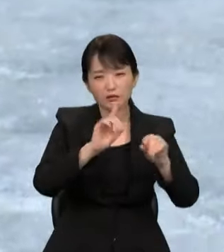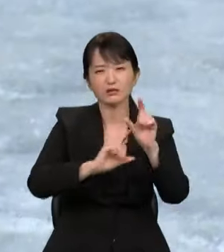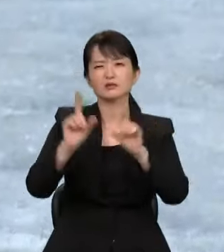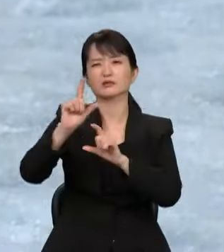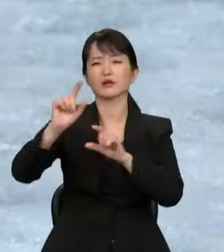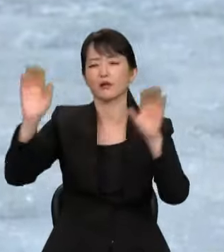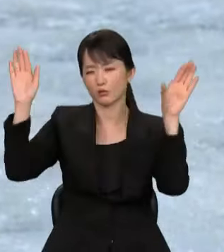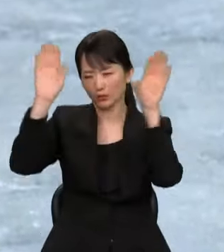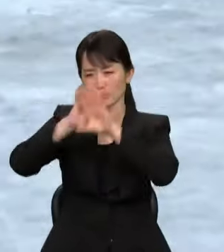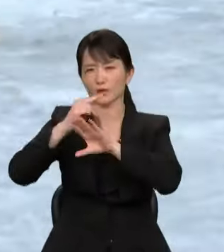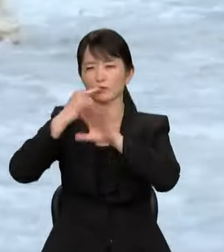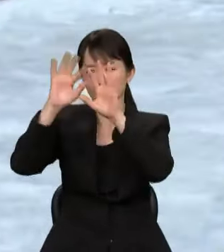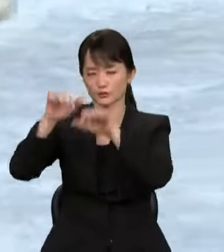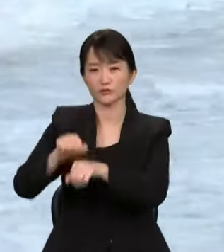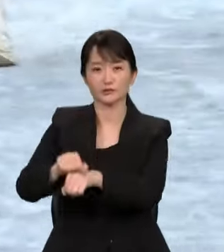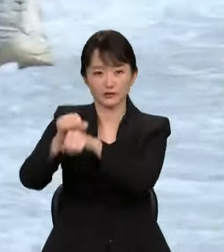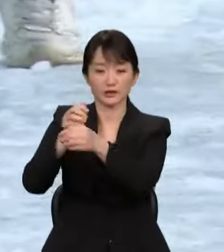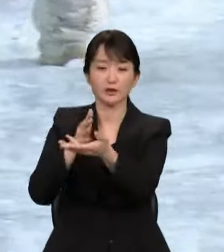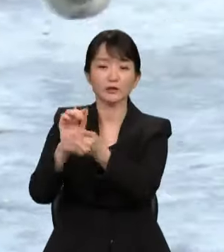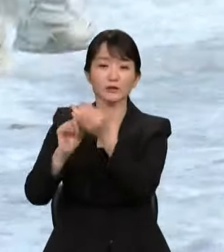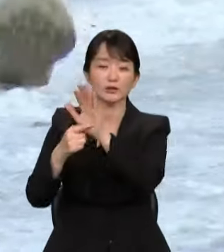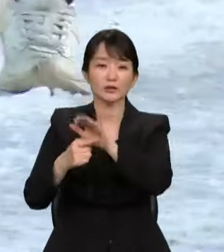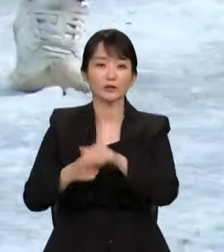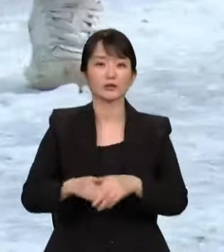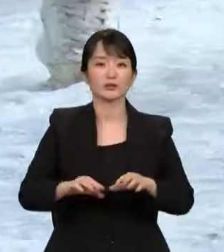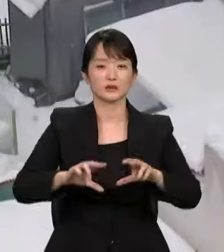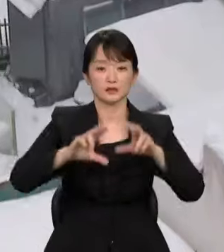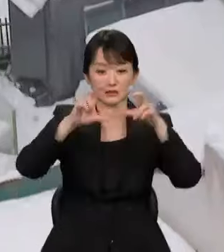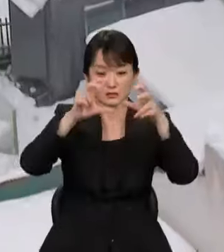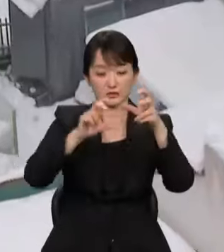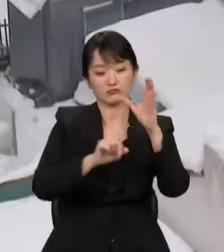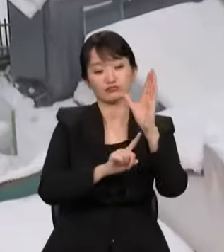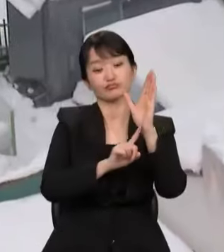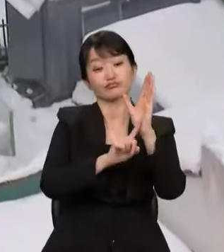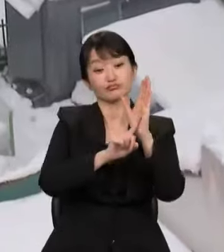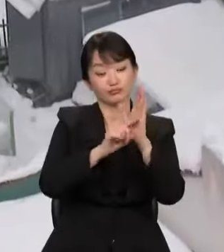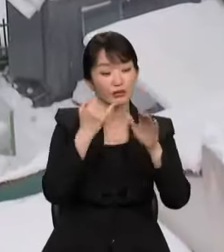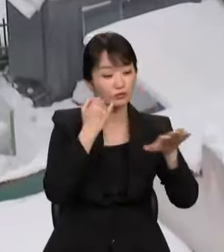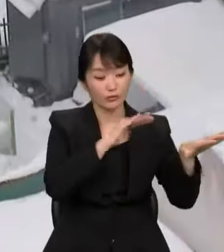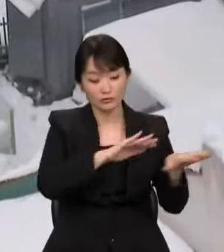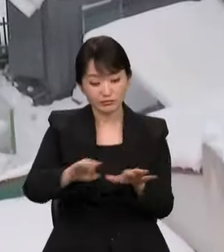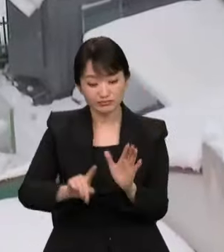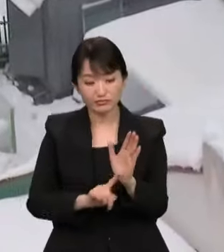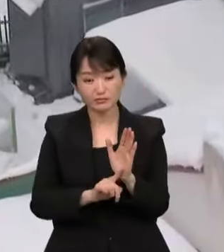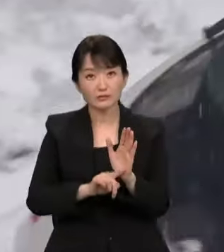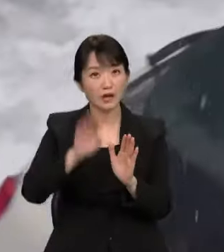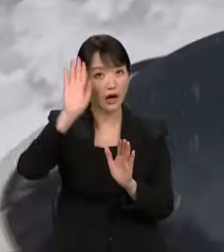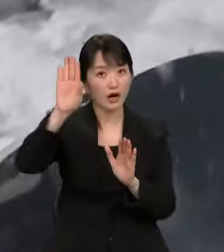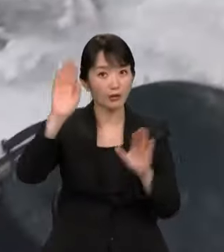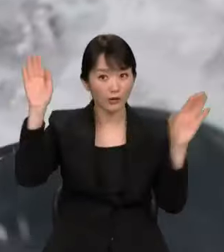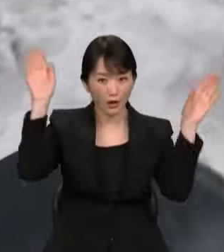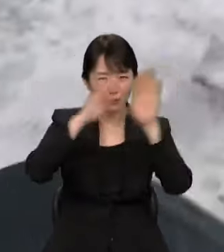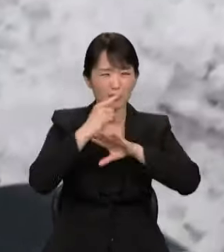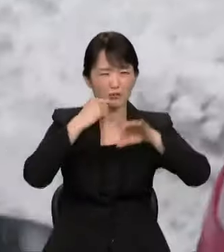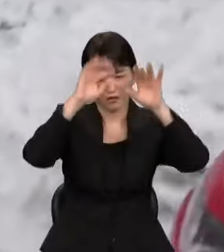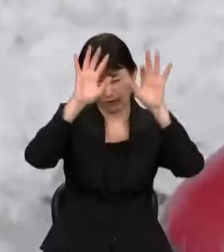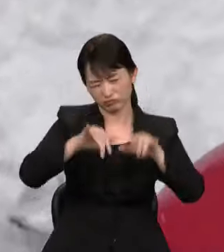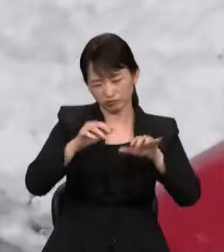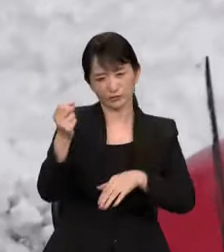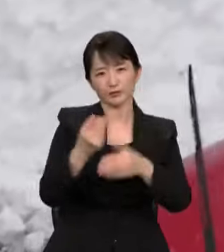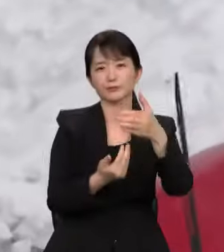쌓이게 됐습니다 전문가들은 온난화로 바다 수온이 높아져 앞으로 야행성 폭설이 더 자주 발생할 거라고